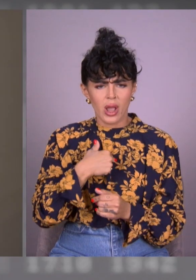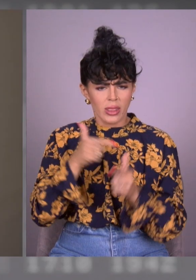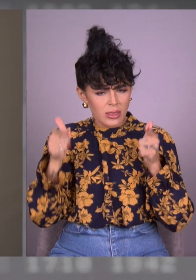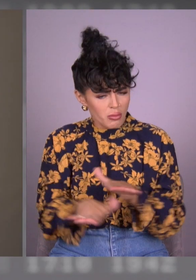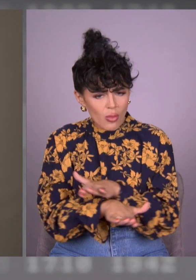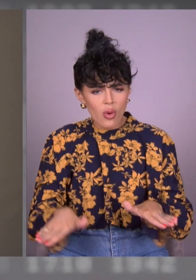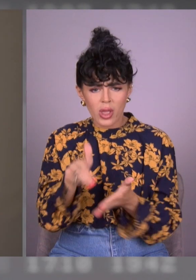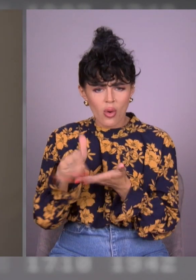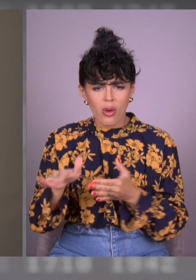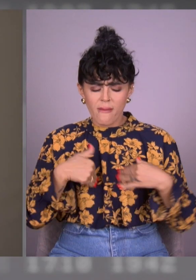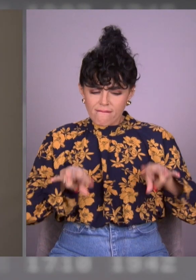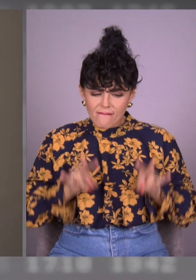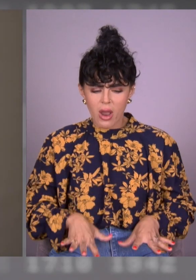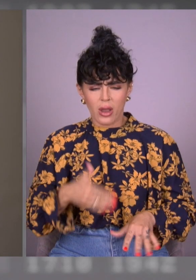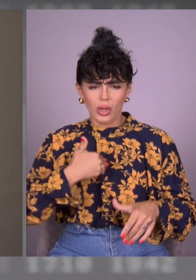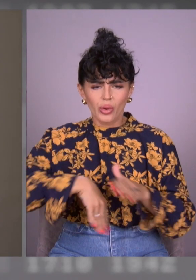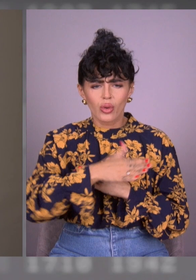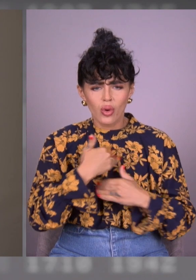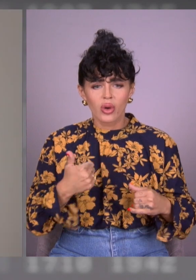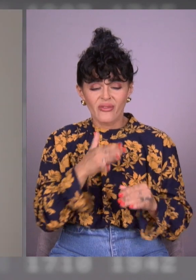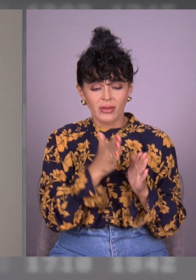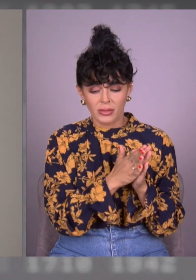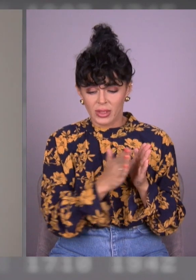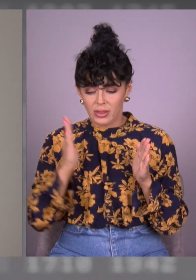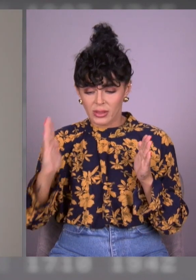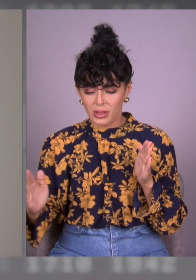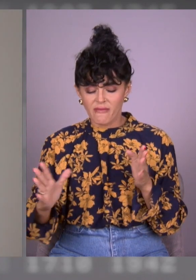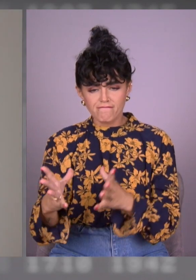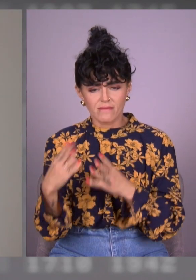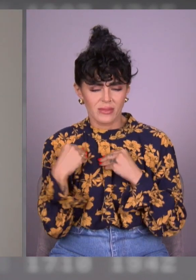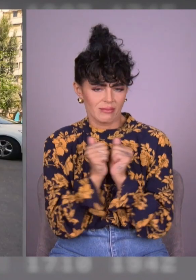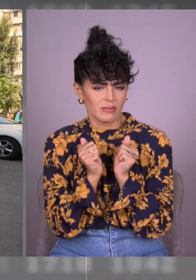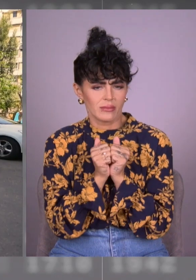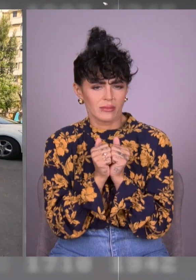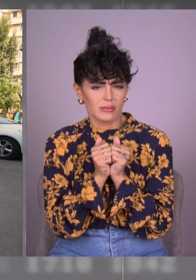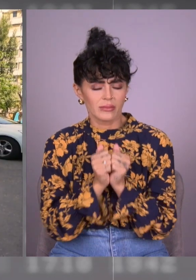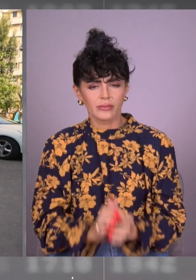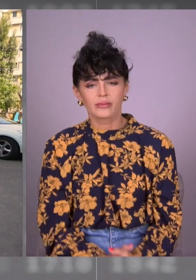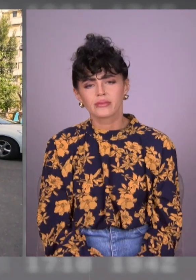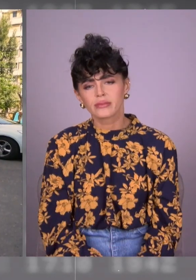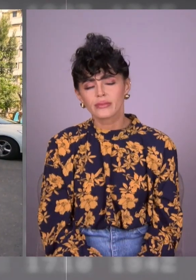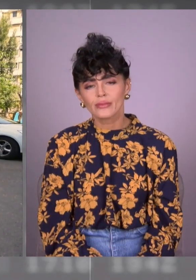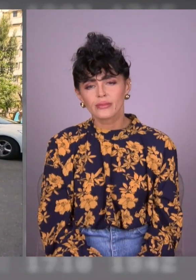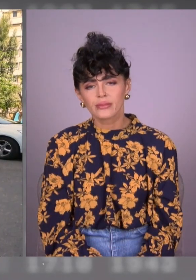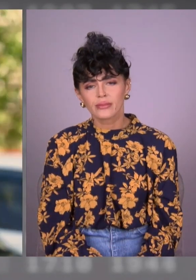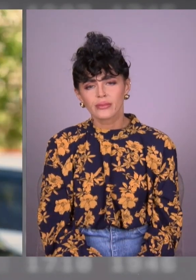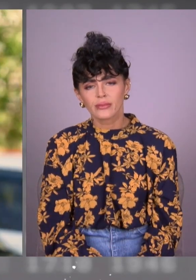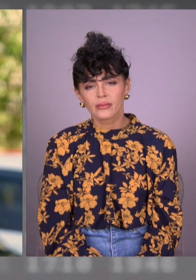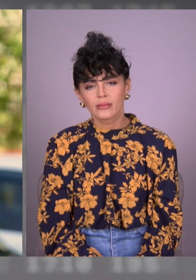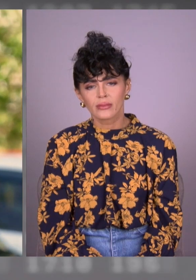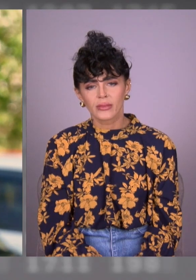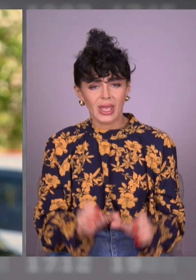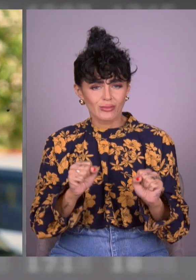Ми залишилися. Ми були весь цей період разом. Пропоную сісти десь